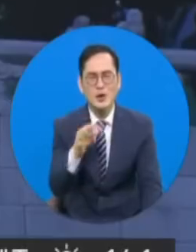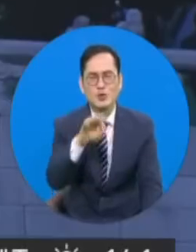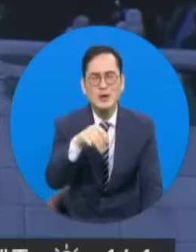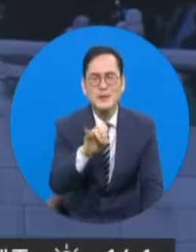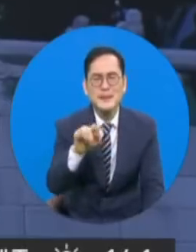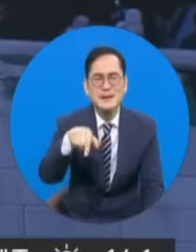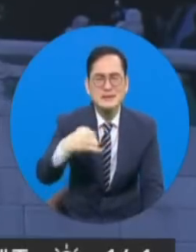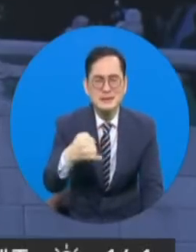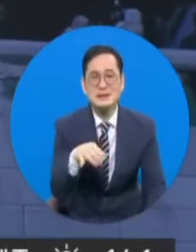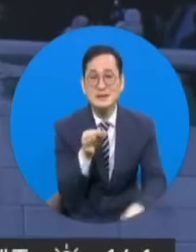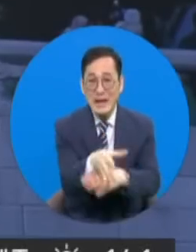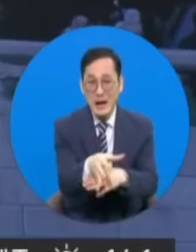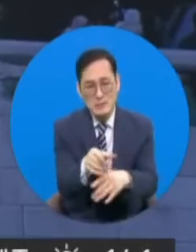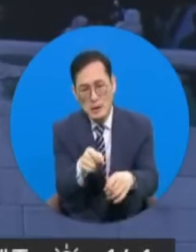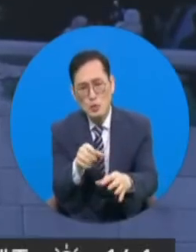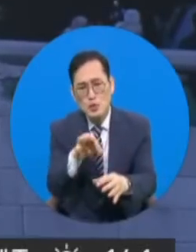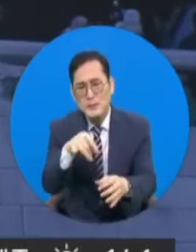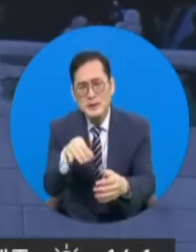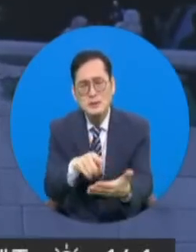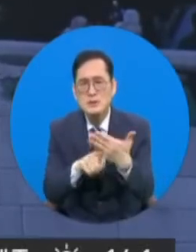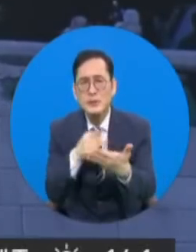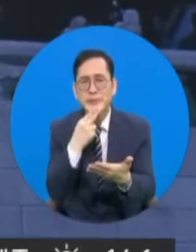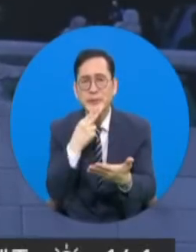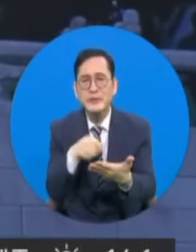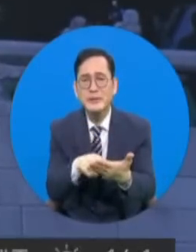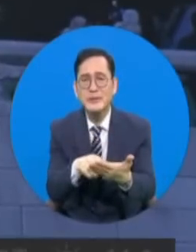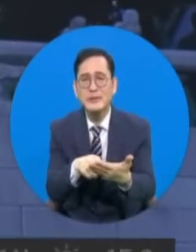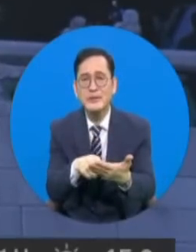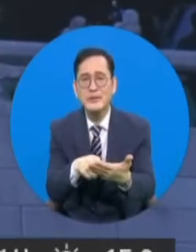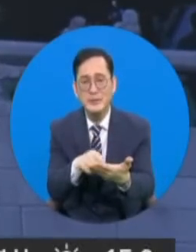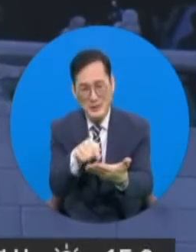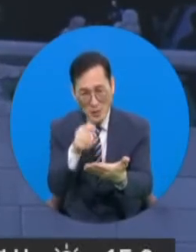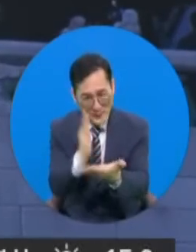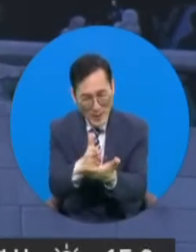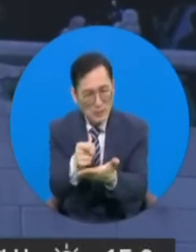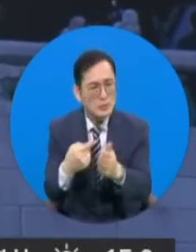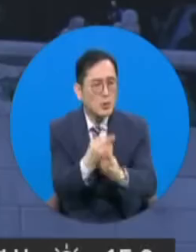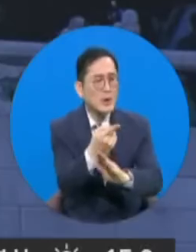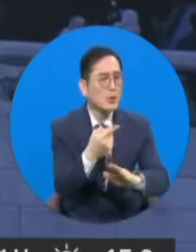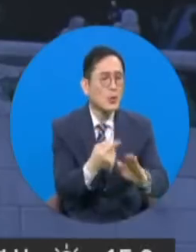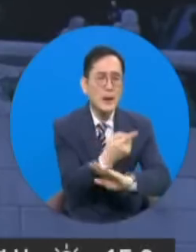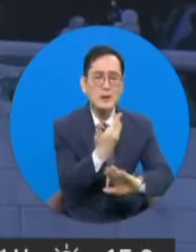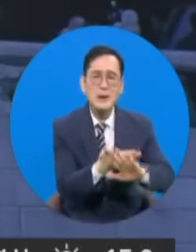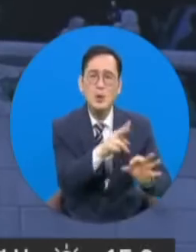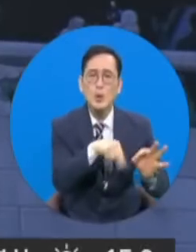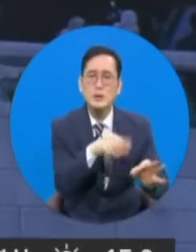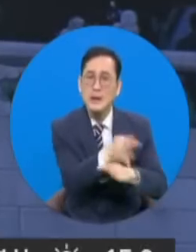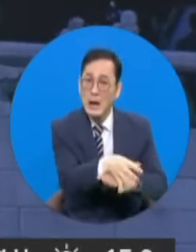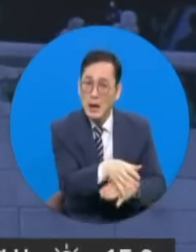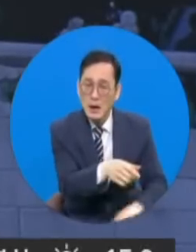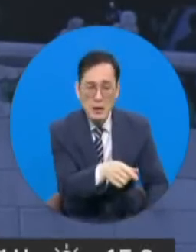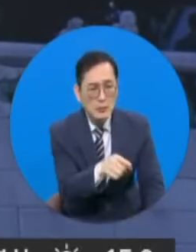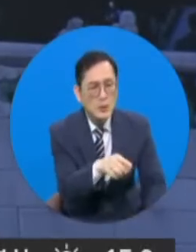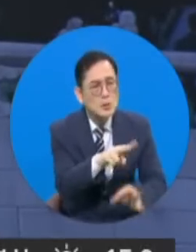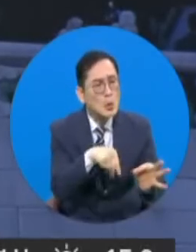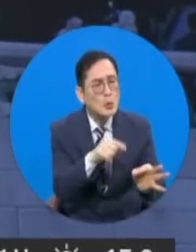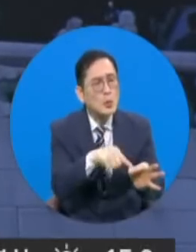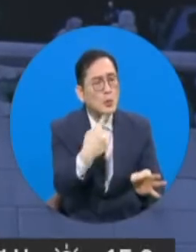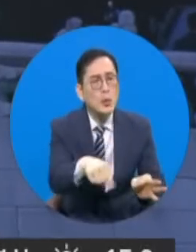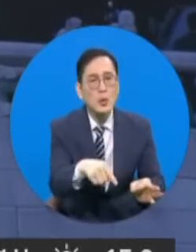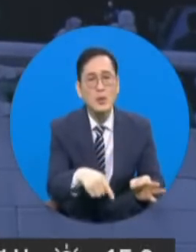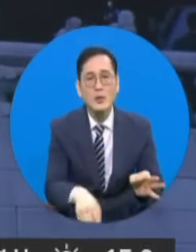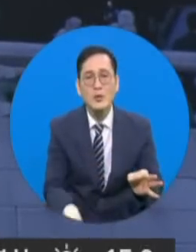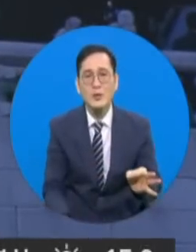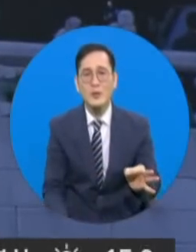상장도 되지 않은 터라 도대체 어떤 코인으로 그 짧은 기간에 10억 가까운 돈을 수익을 낼 수 있었는지에